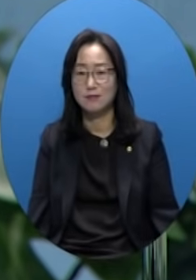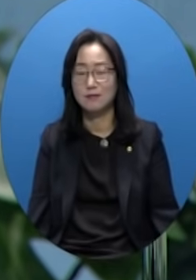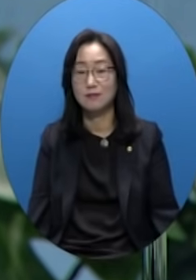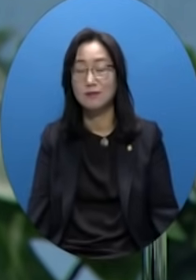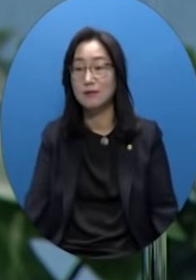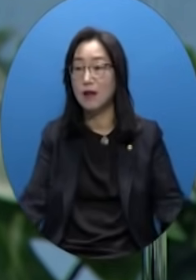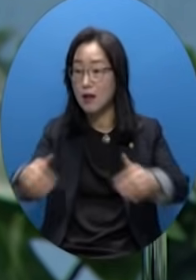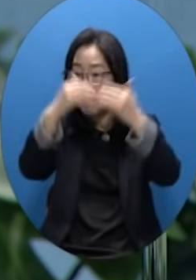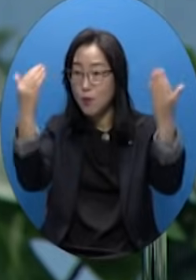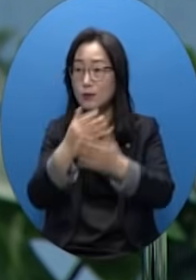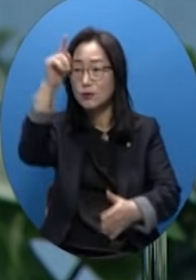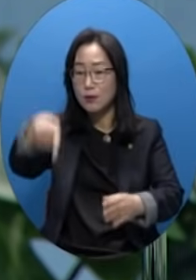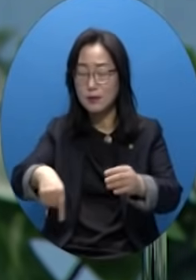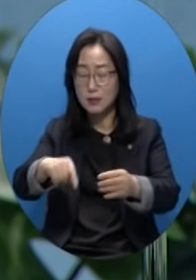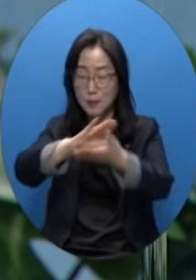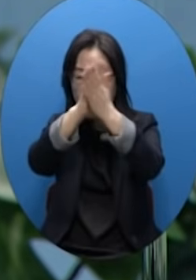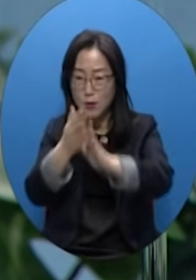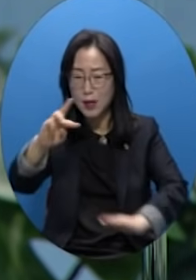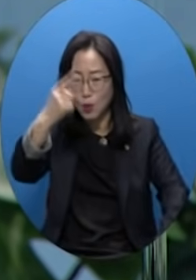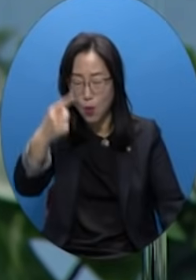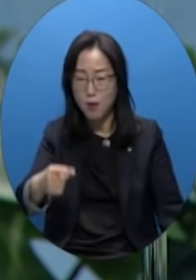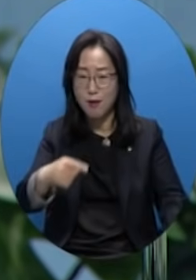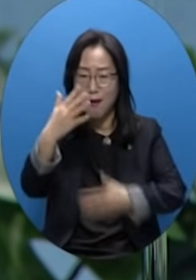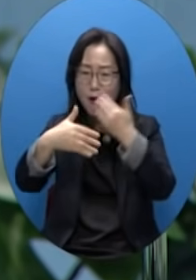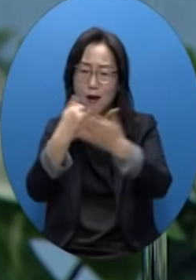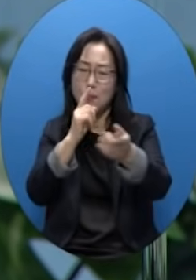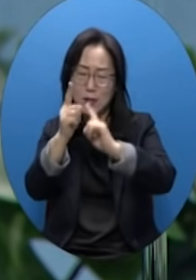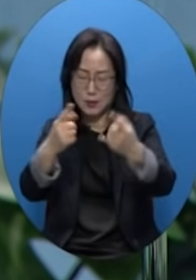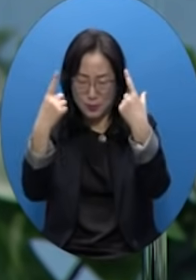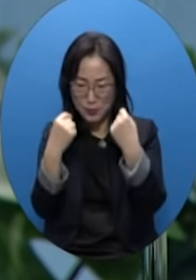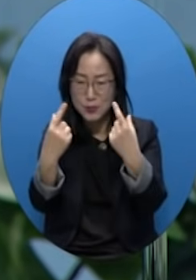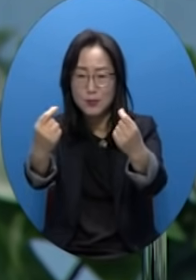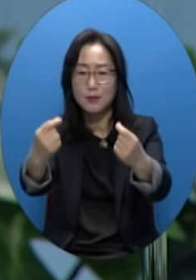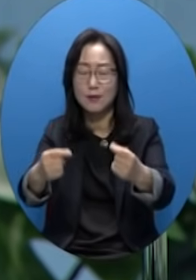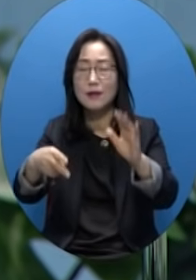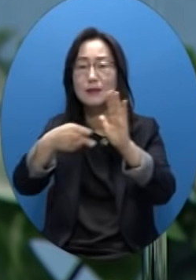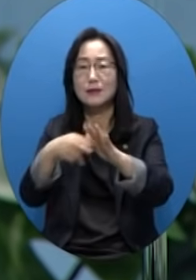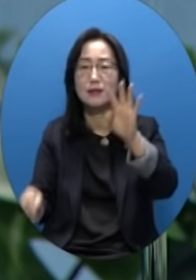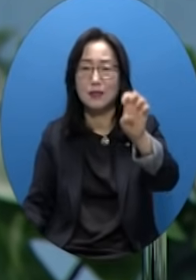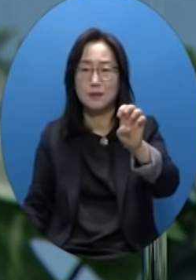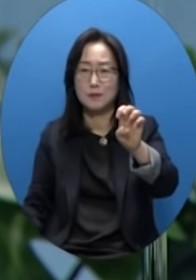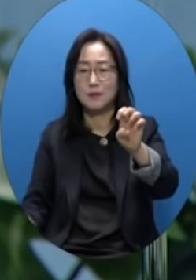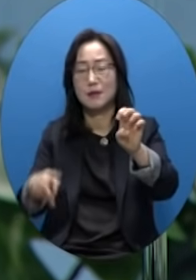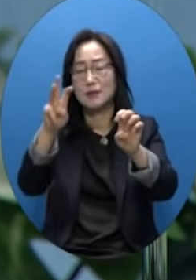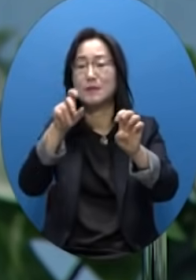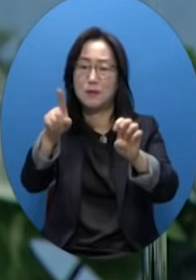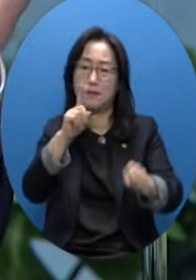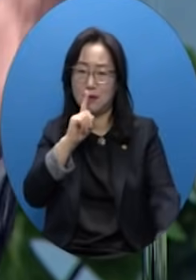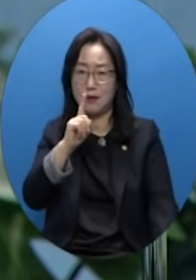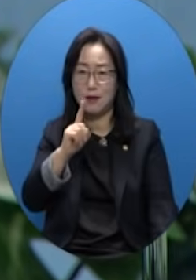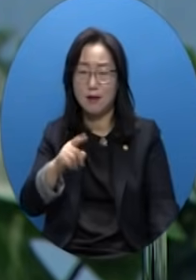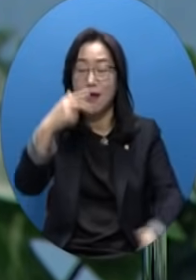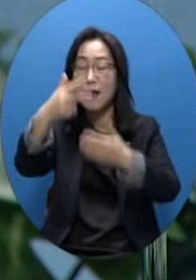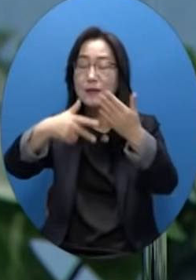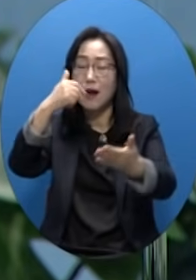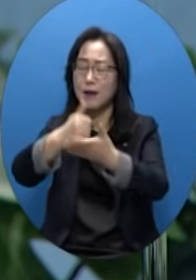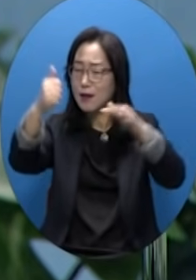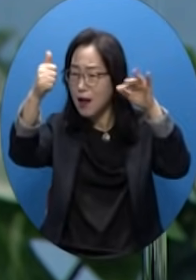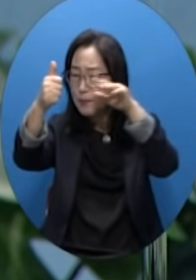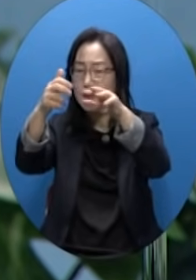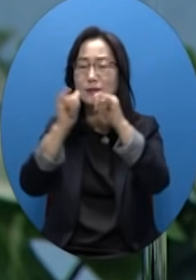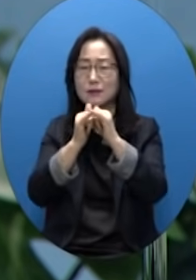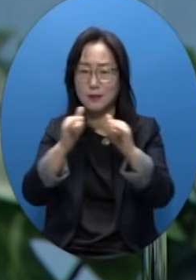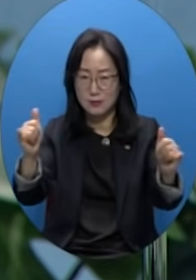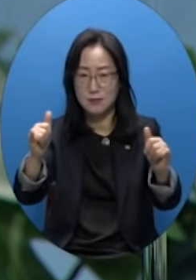온천 절에 넣어도 1집의 편차는 한 말씀 이사야 살짝 3 7 저런 말씀하기를 야외를 악마